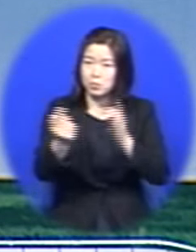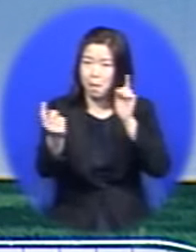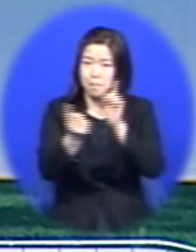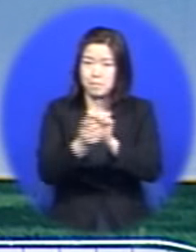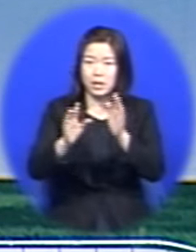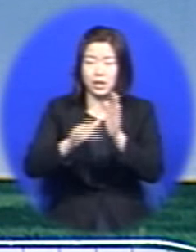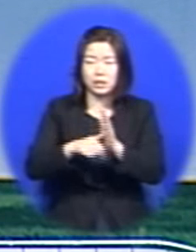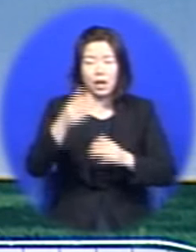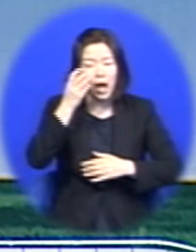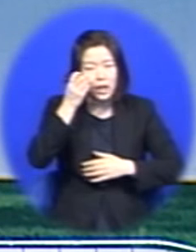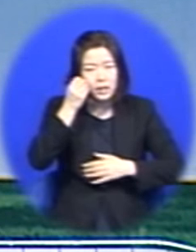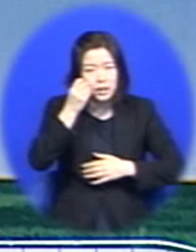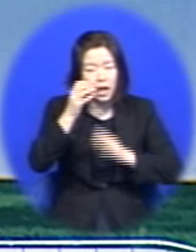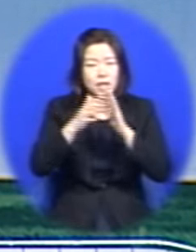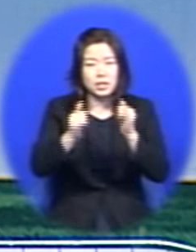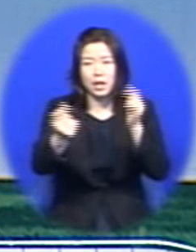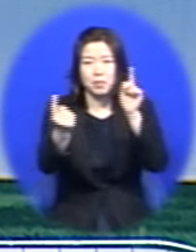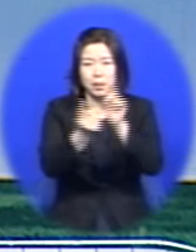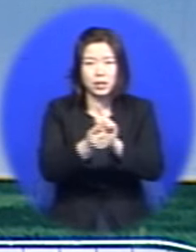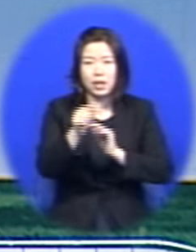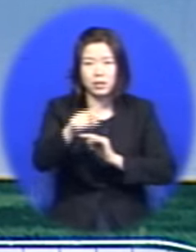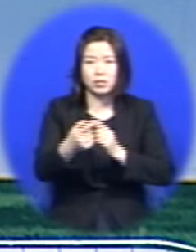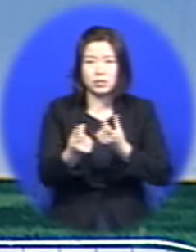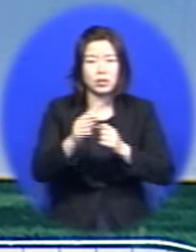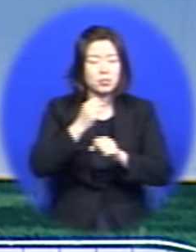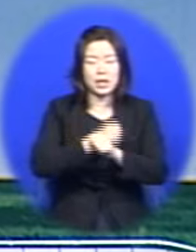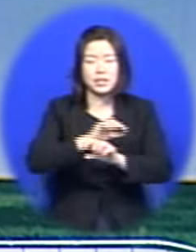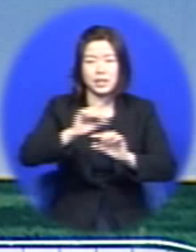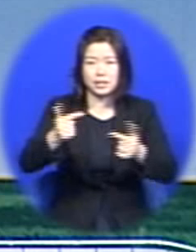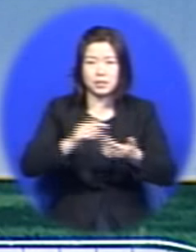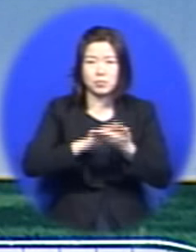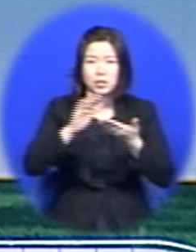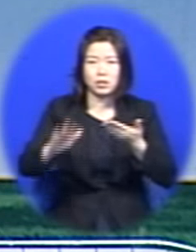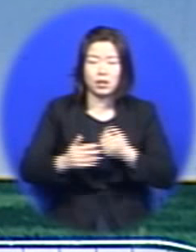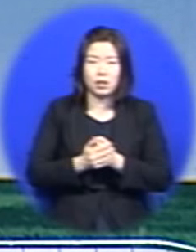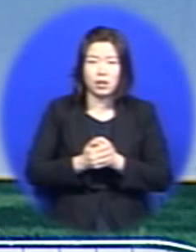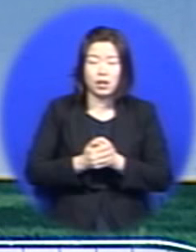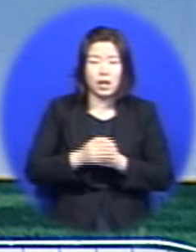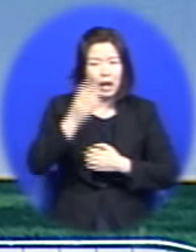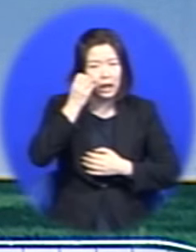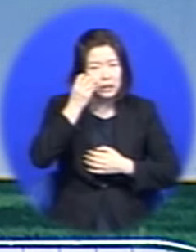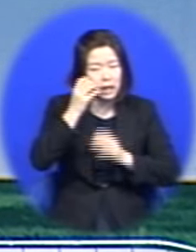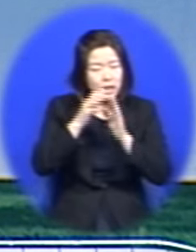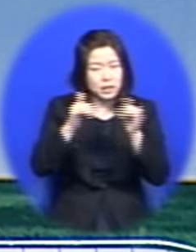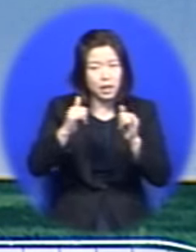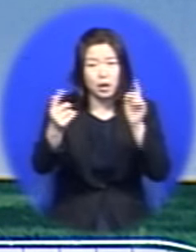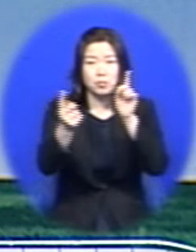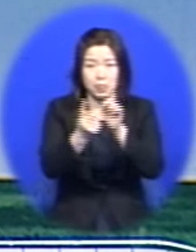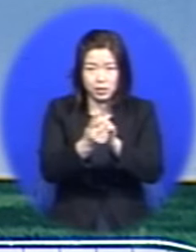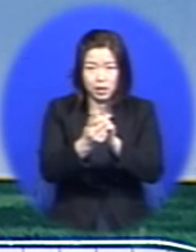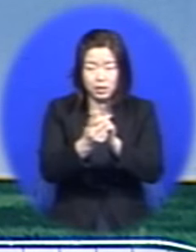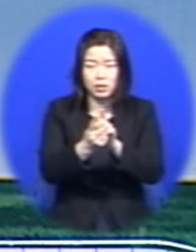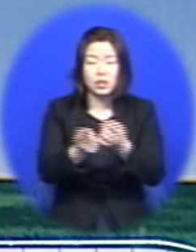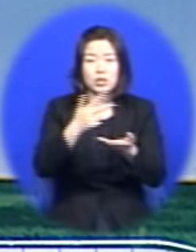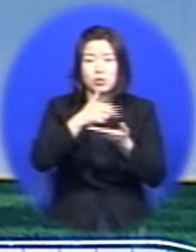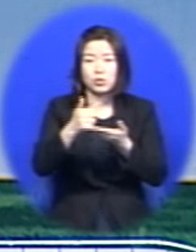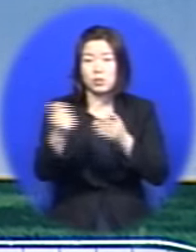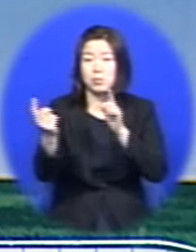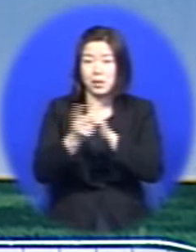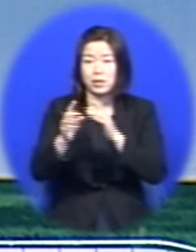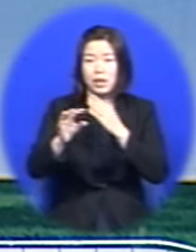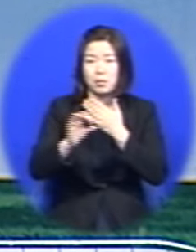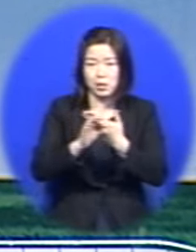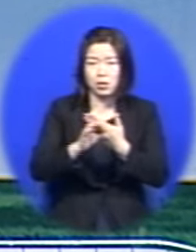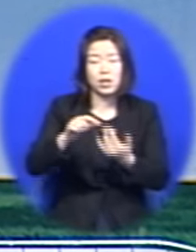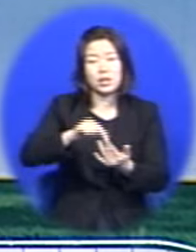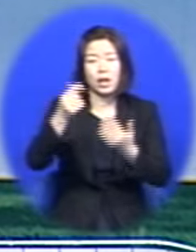절대로 낯선 사람 만나듯이 되지 않습니다. 낯선 사람처럼 주님을 만나게 되는 사람은 택함 받은 사람이